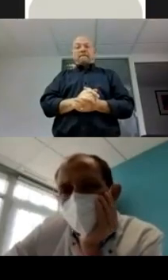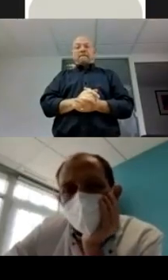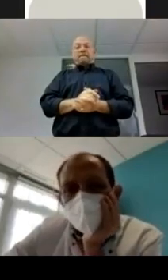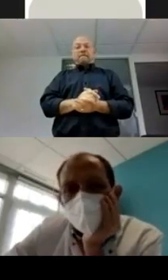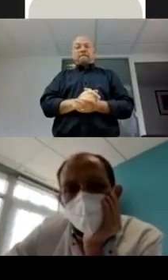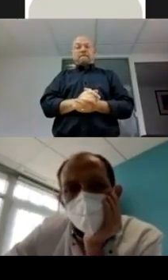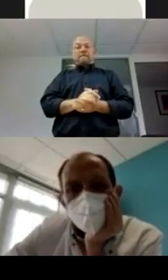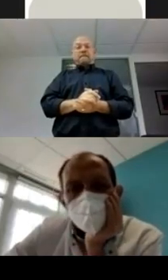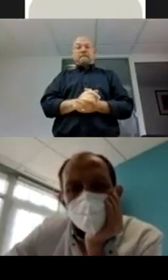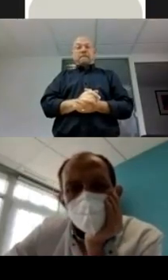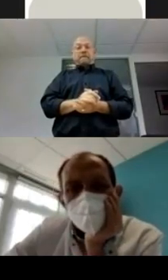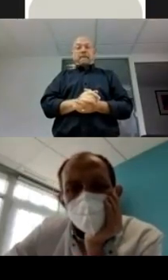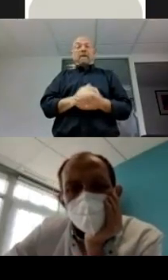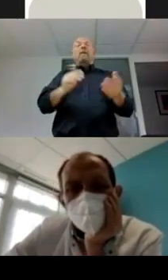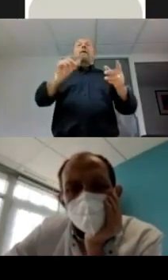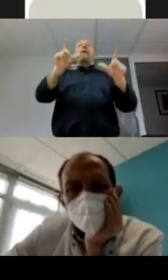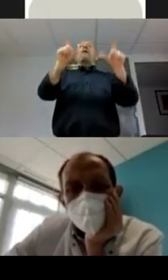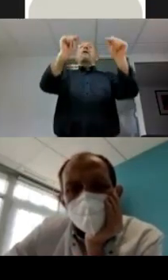les hommes que les femmes.